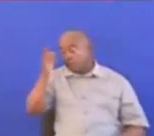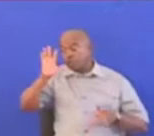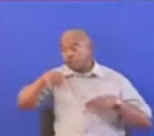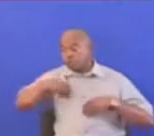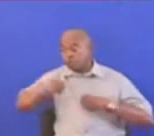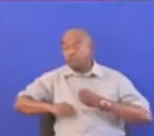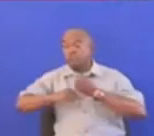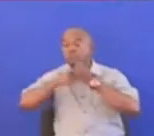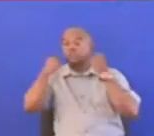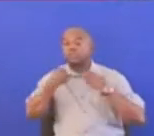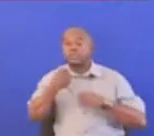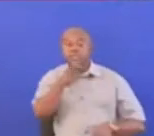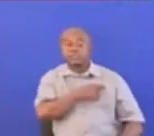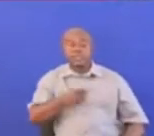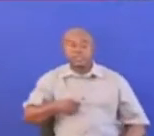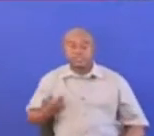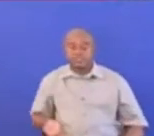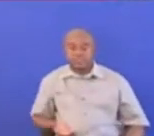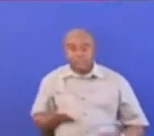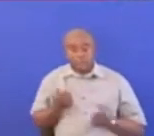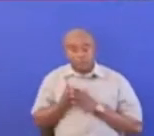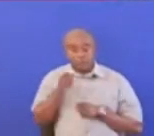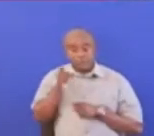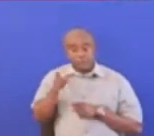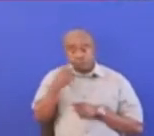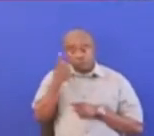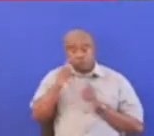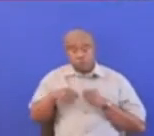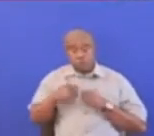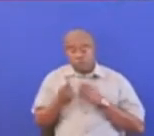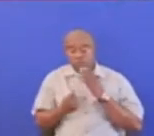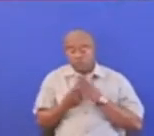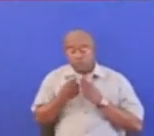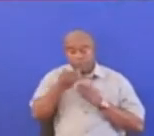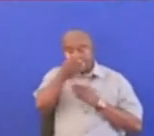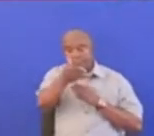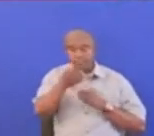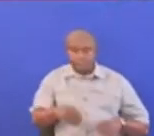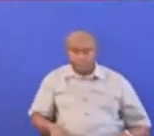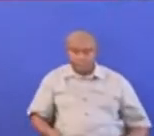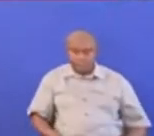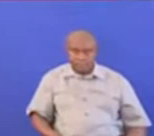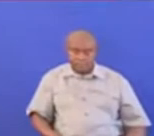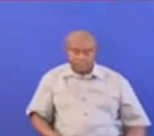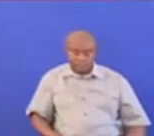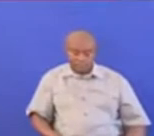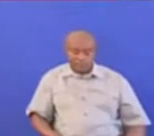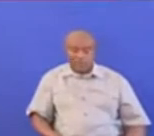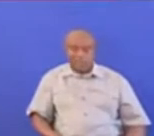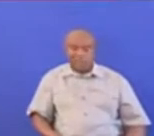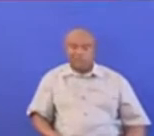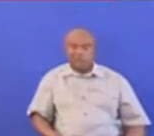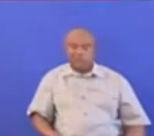kwa sababu wanaona kabisa uharibifu unaotokea. Mheshimiwa Spika,